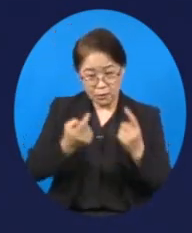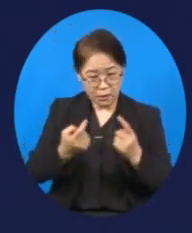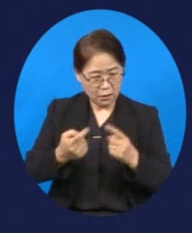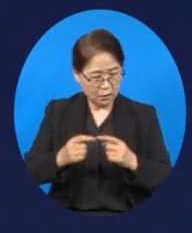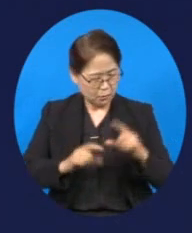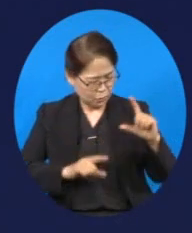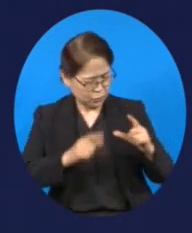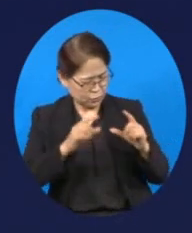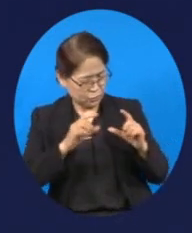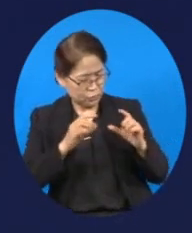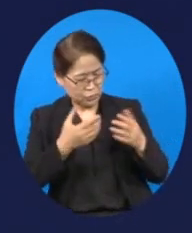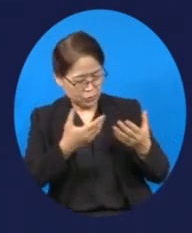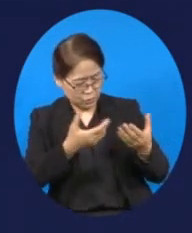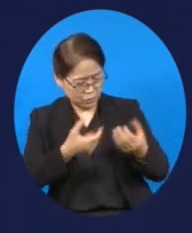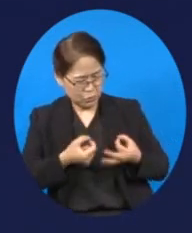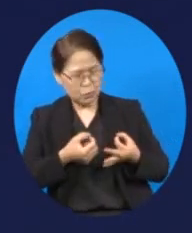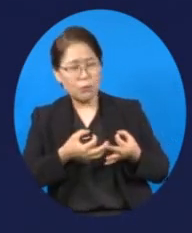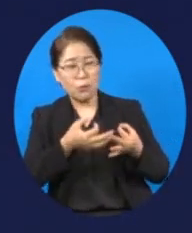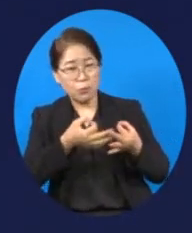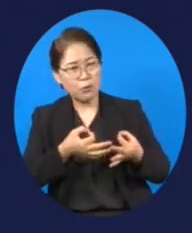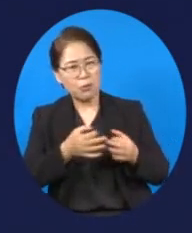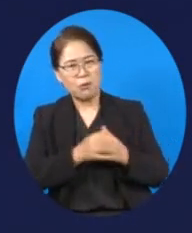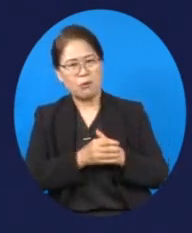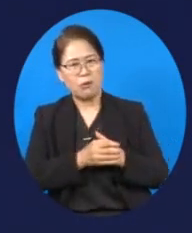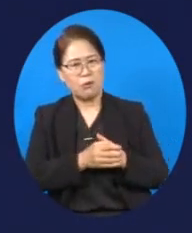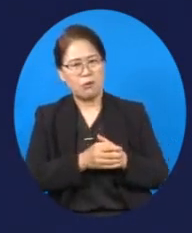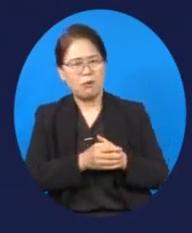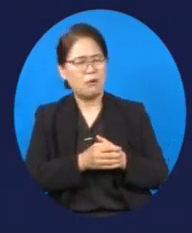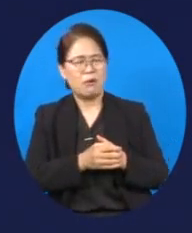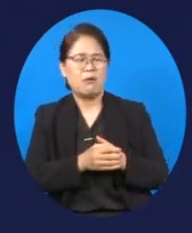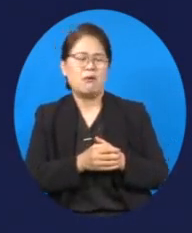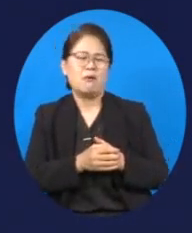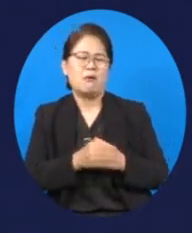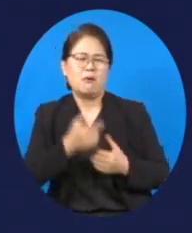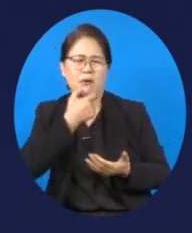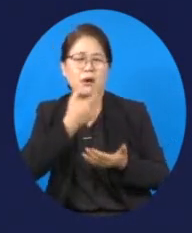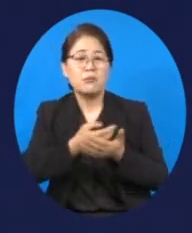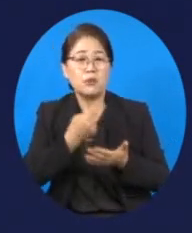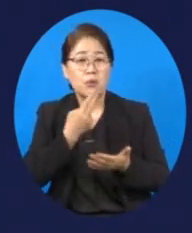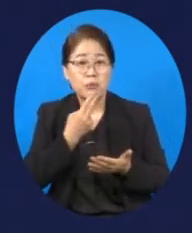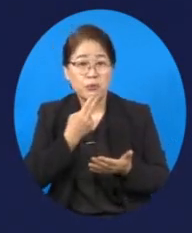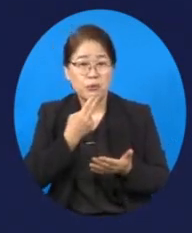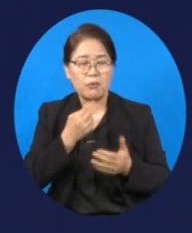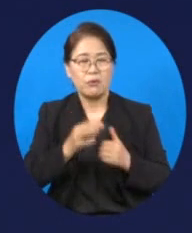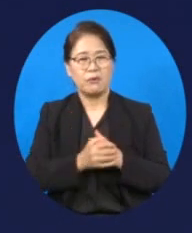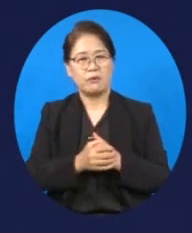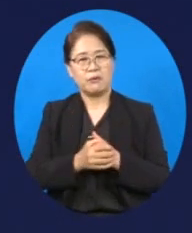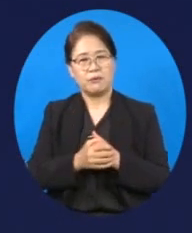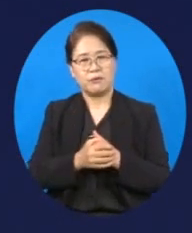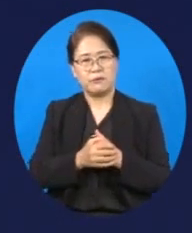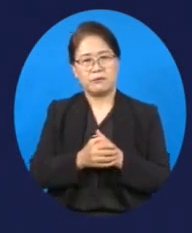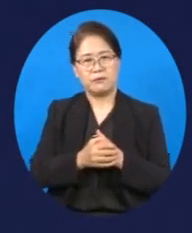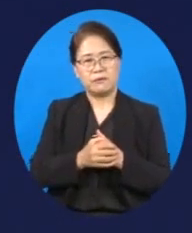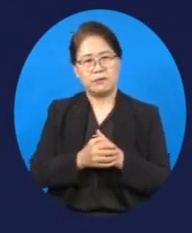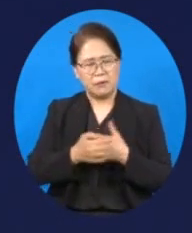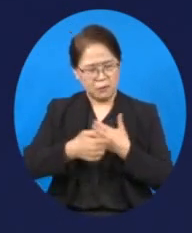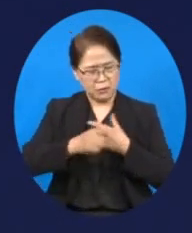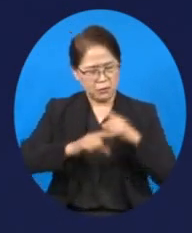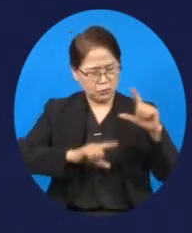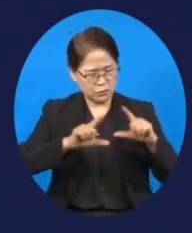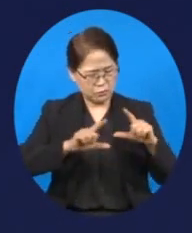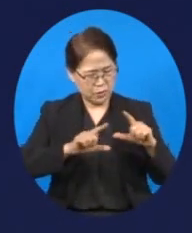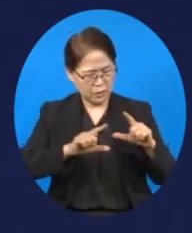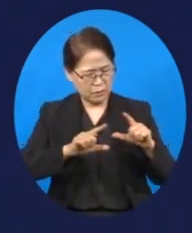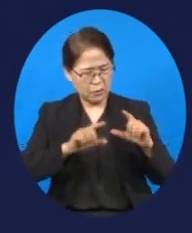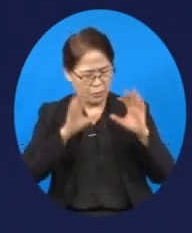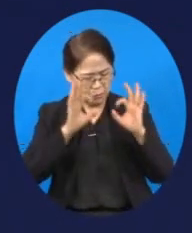않아요 그렇죠 세상에 사람들은 이러한 외적인 신앙의 모습을 보고 감동을 받지 않습니다